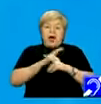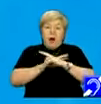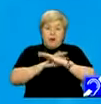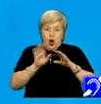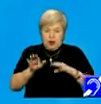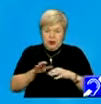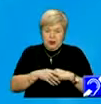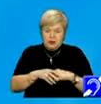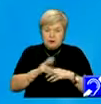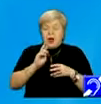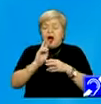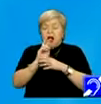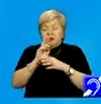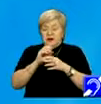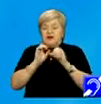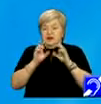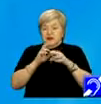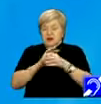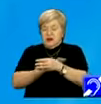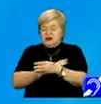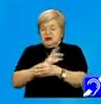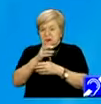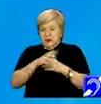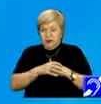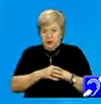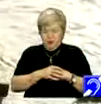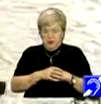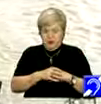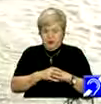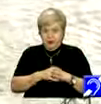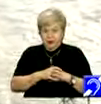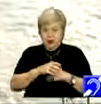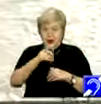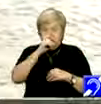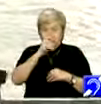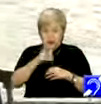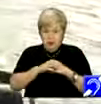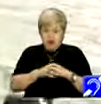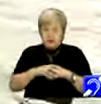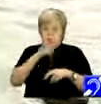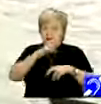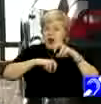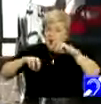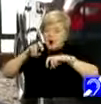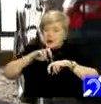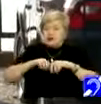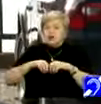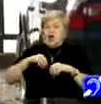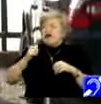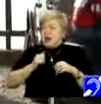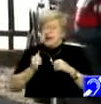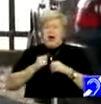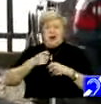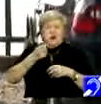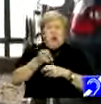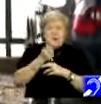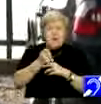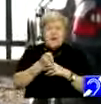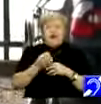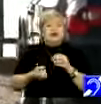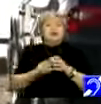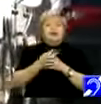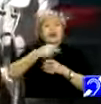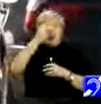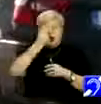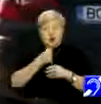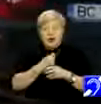Vă avertizăm că urmează informații care vă pot afecta emoțional. Bărbatul a fost căutat de jandarmi și pompieri încă de duminică